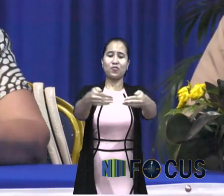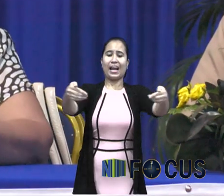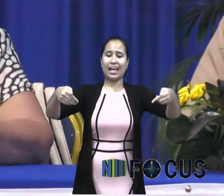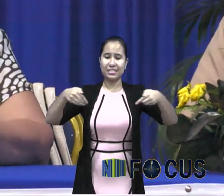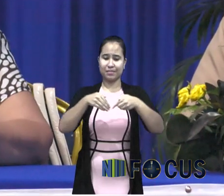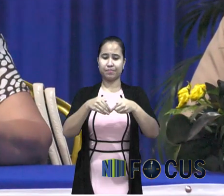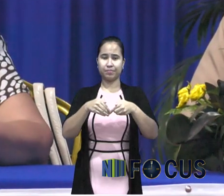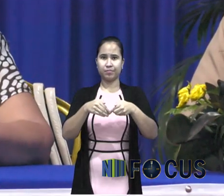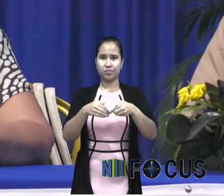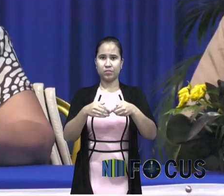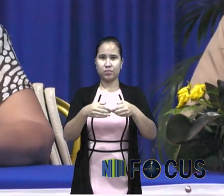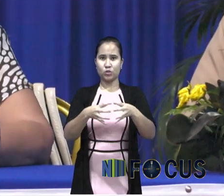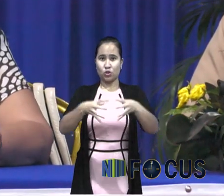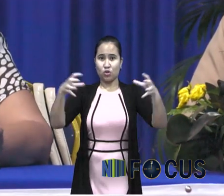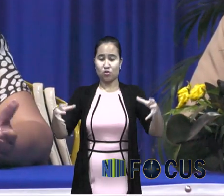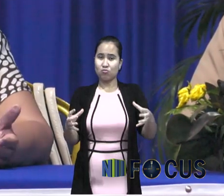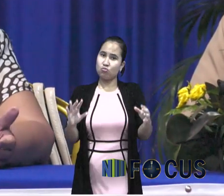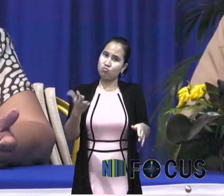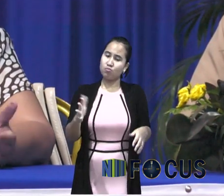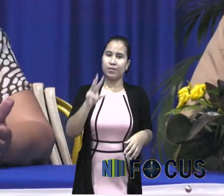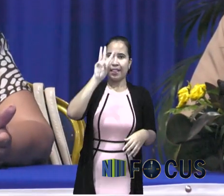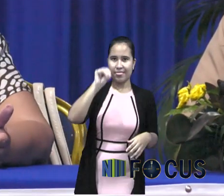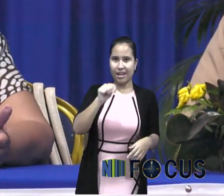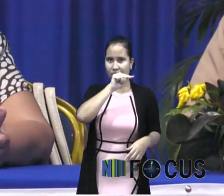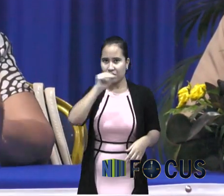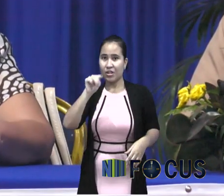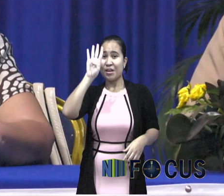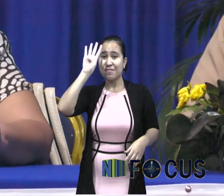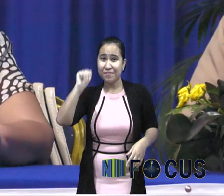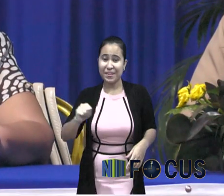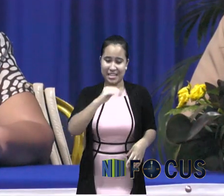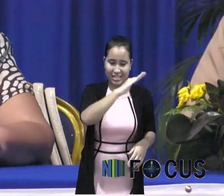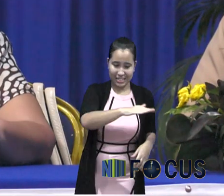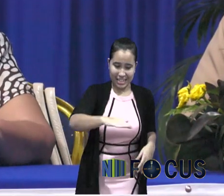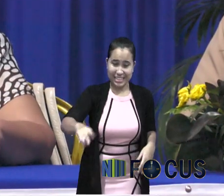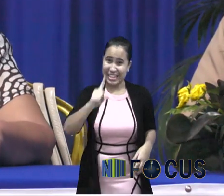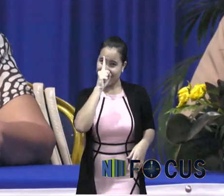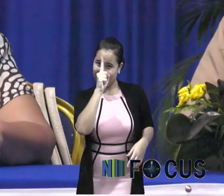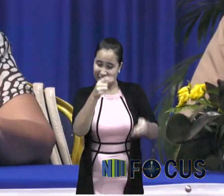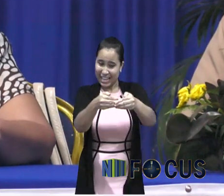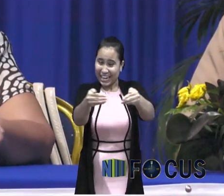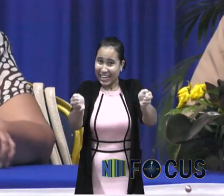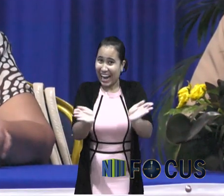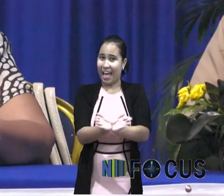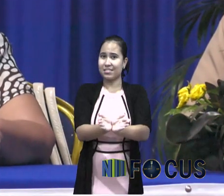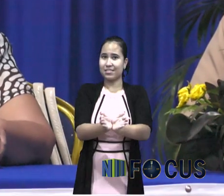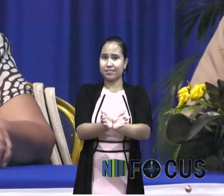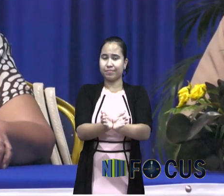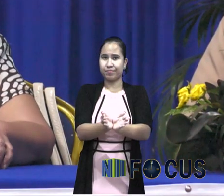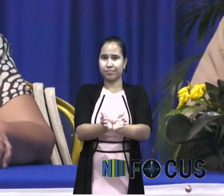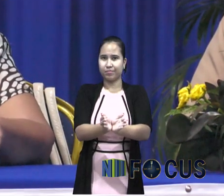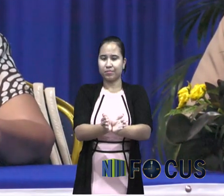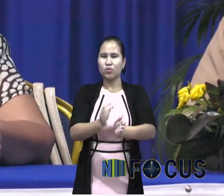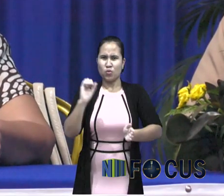klassengrootte varieert tussen de 30 en de 40 leerlingen per klas. Kan u zeggen, ja, we gaan groepjes maken